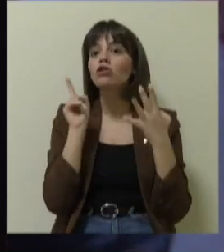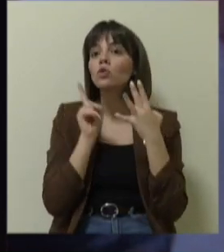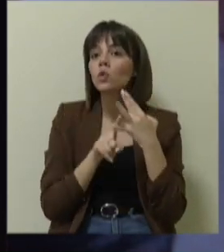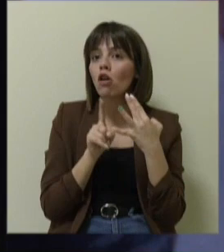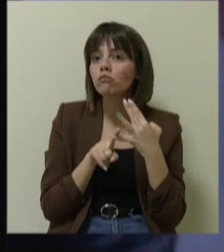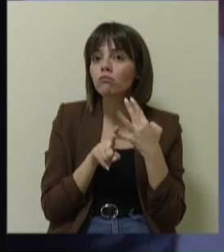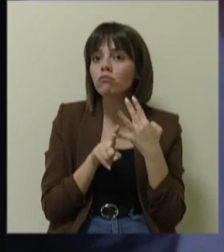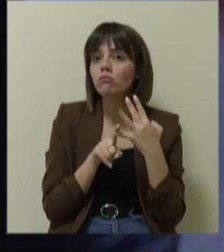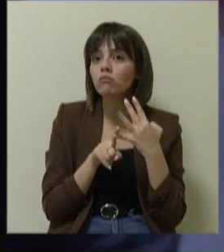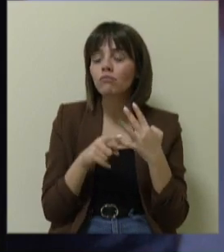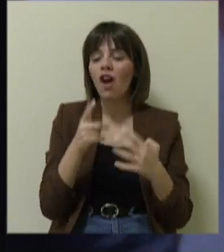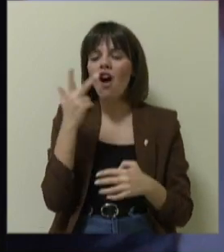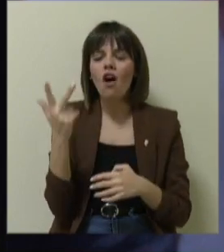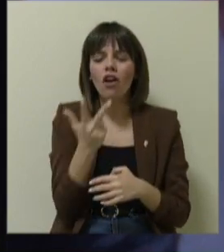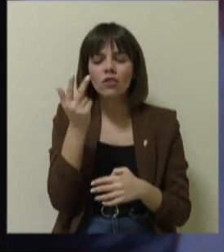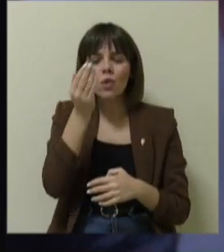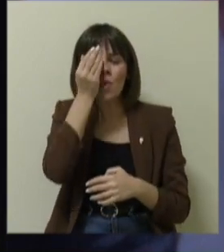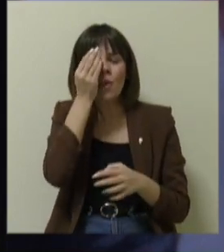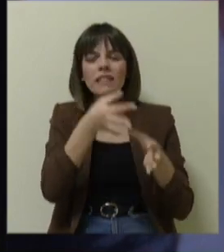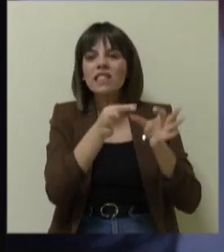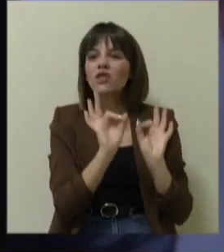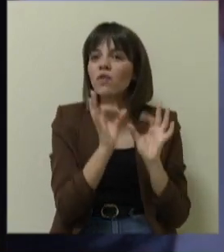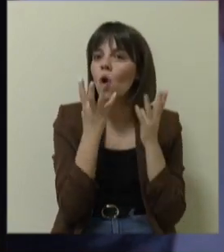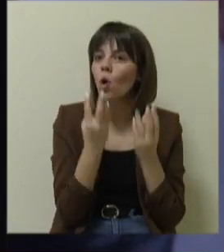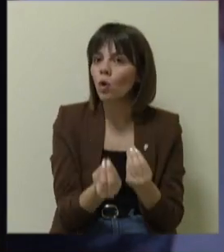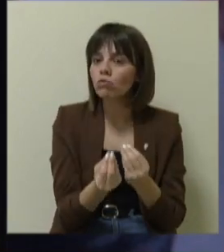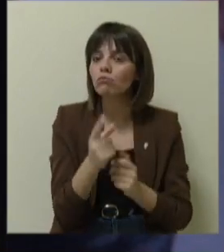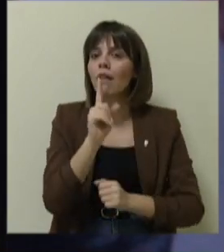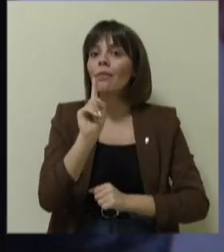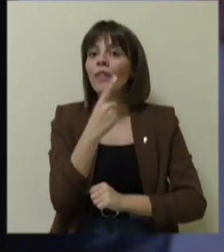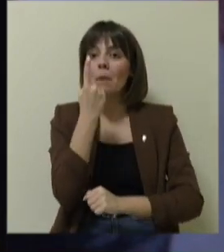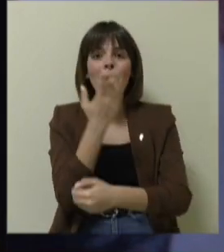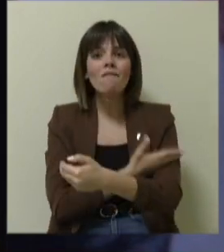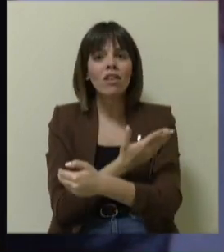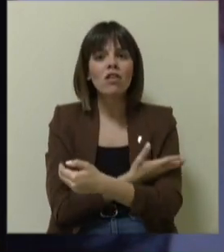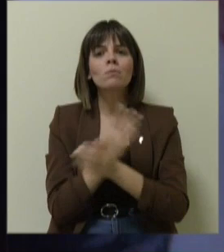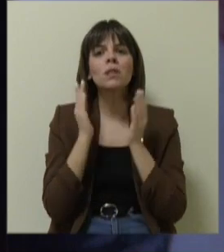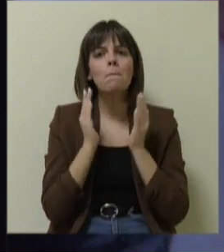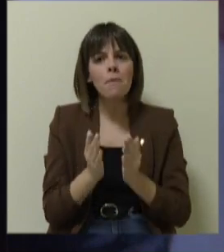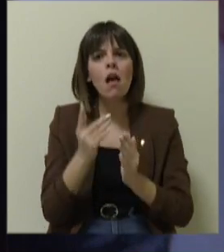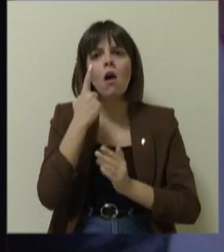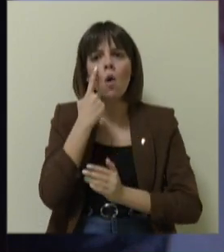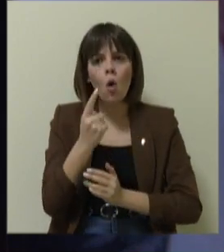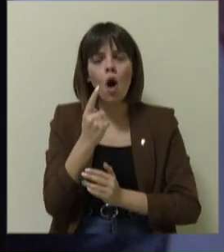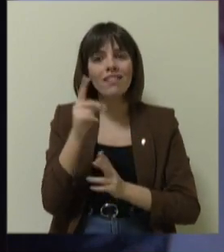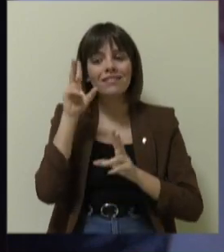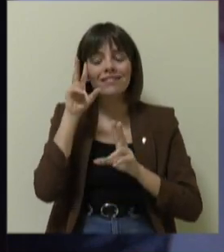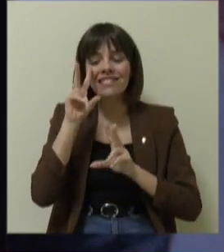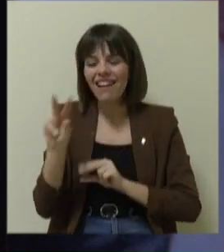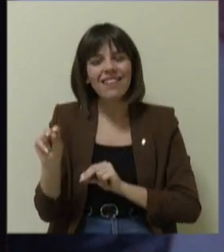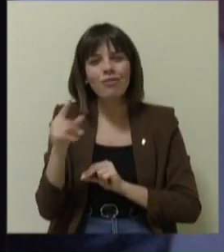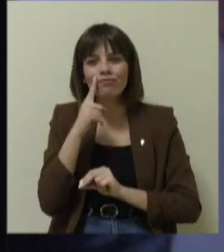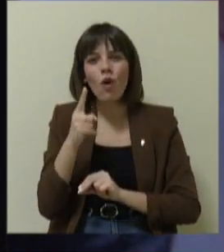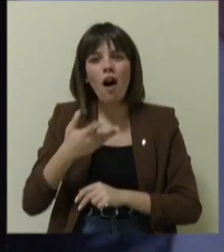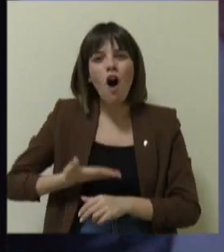Dördüncüsü, aşırı yoksulluğun sıfırlandığı, tek bir vatandaşımızın dahi yatağa aç